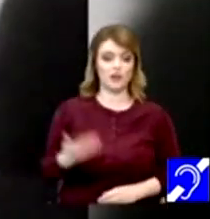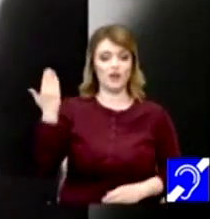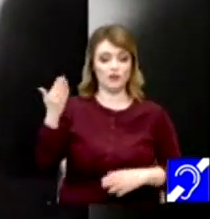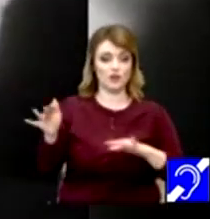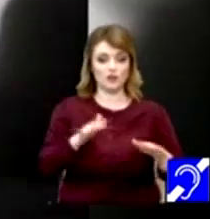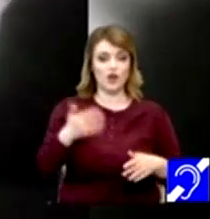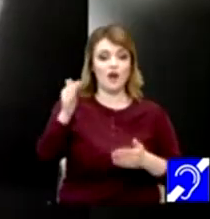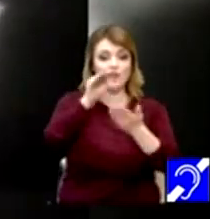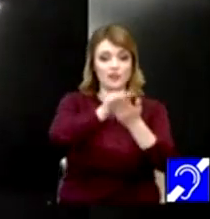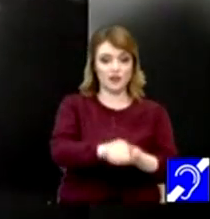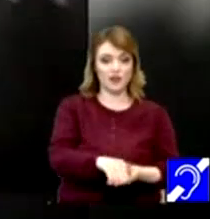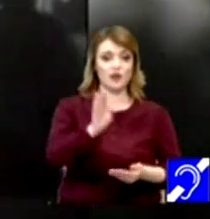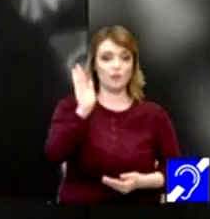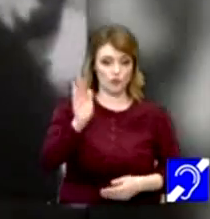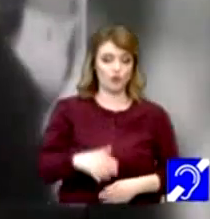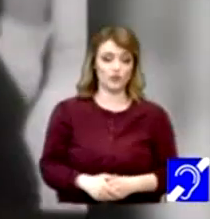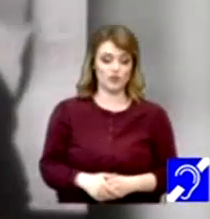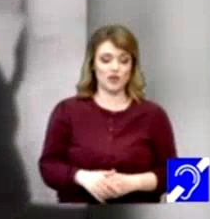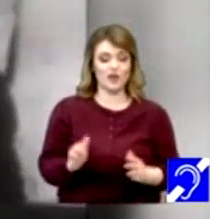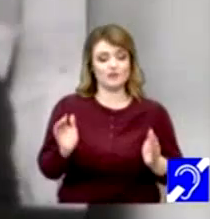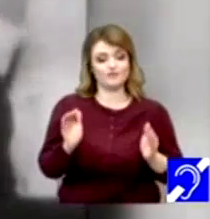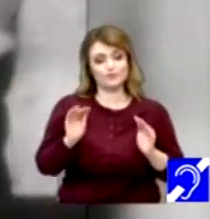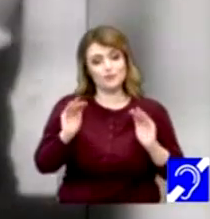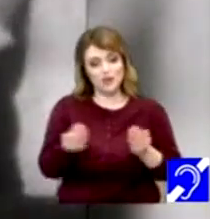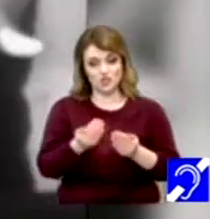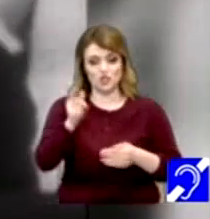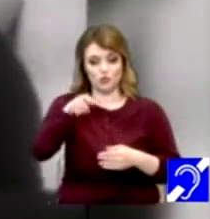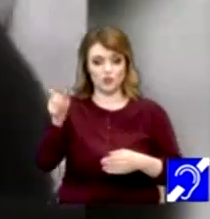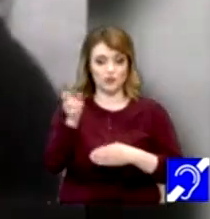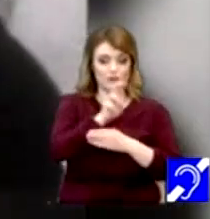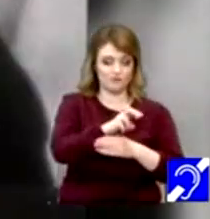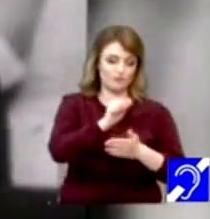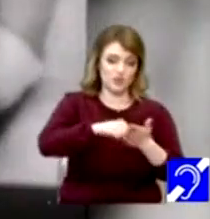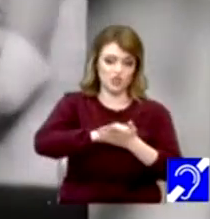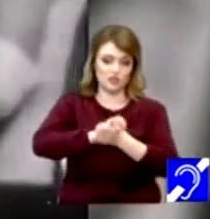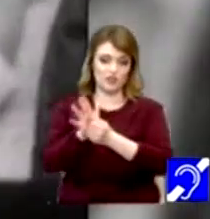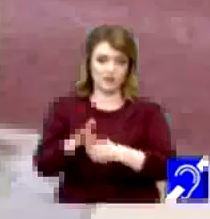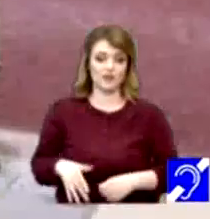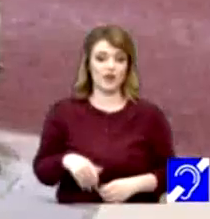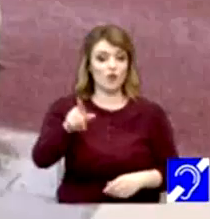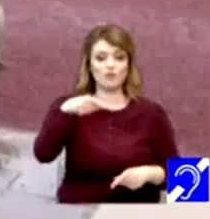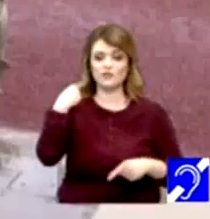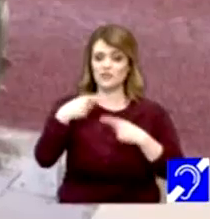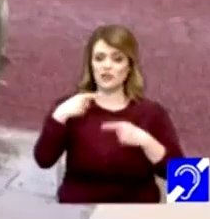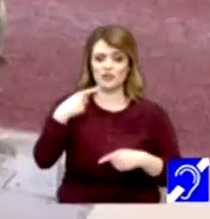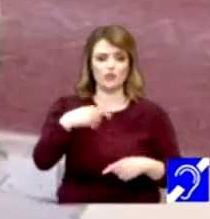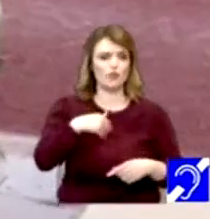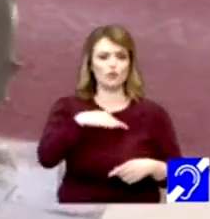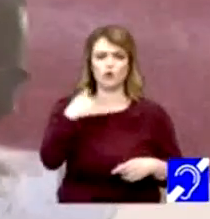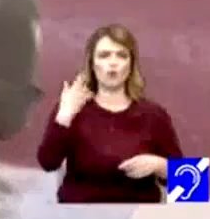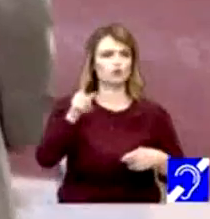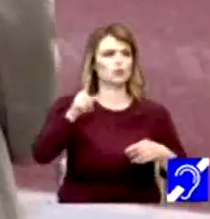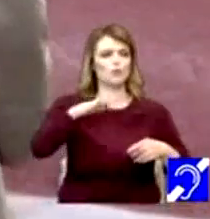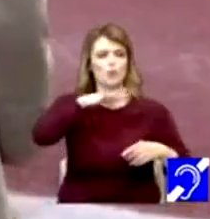Edinburgh. Funeraliile vor avea loc în cadrul restrâns din motive de pandemie, dar și pentru că prințul însuși spunea mereu că nu vrea să se facă